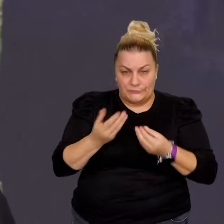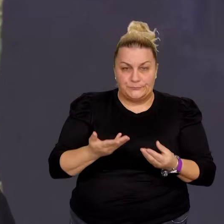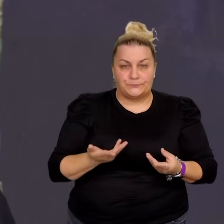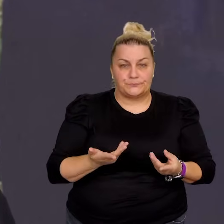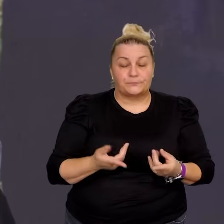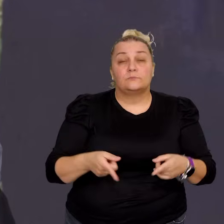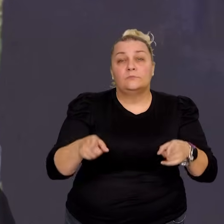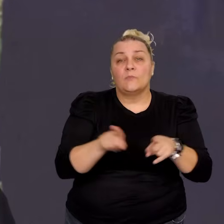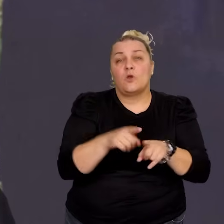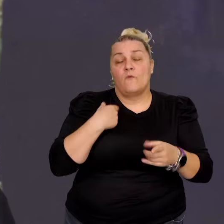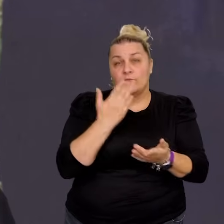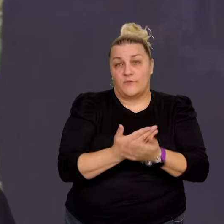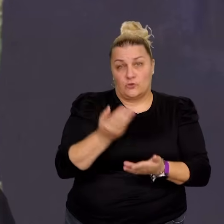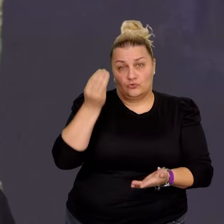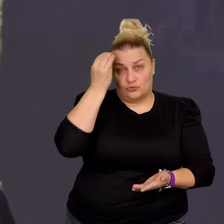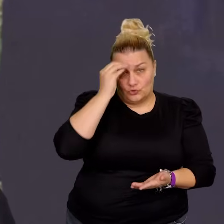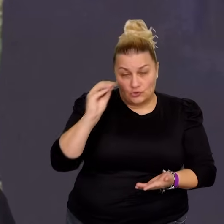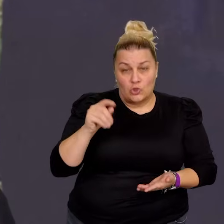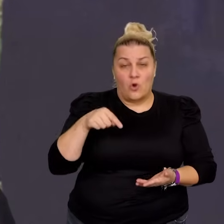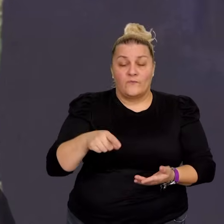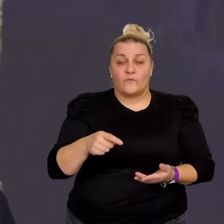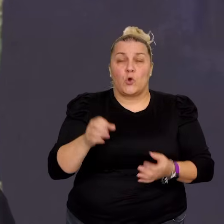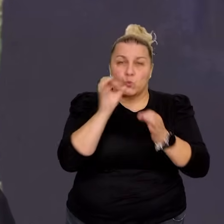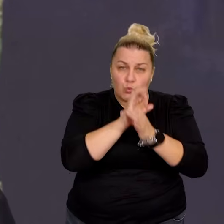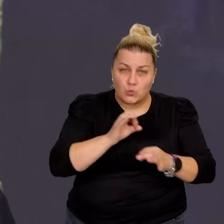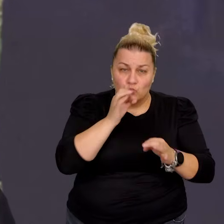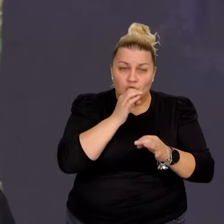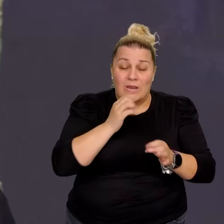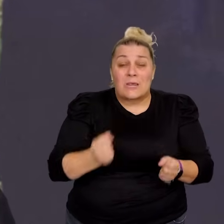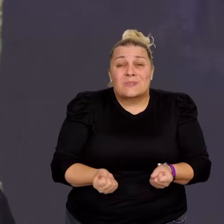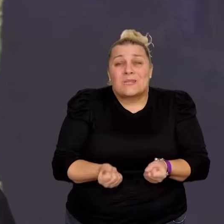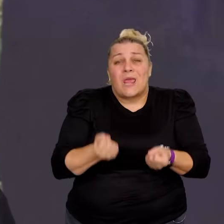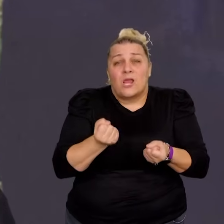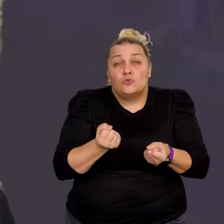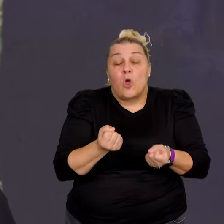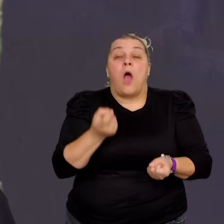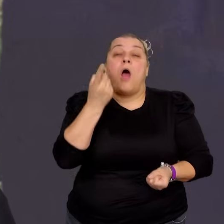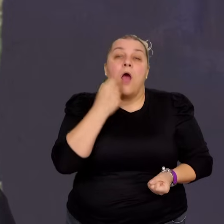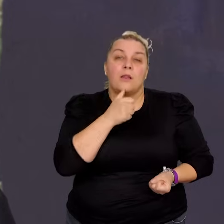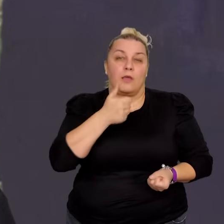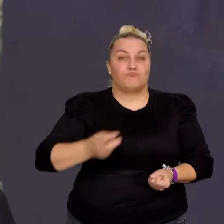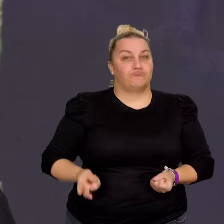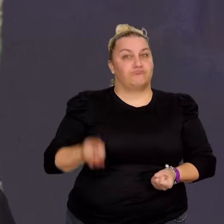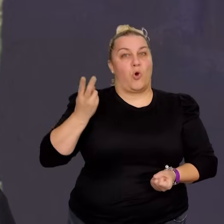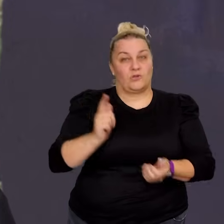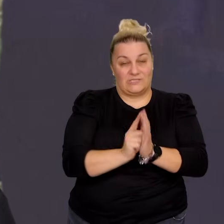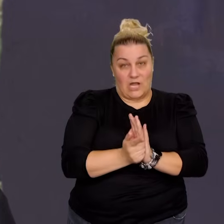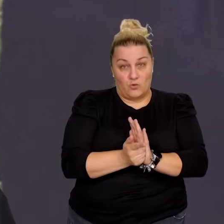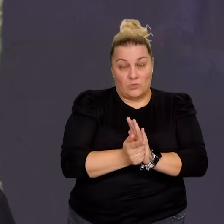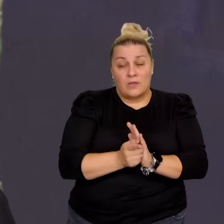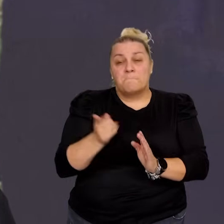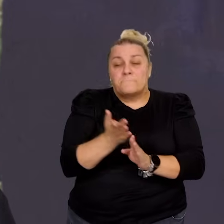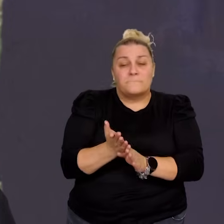sam najavio, ovo su zaista tužni, teški, ali i ponosni trenuci. Što ste vi radili uoči